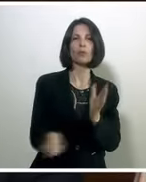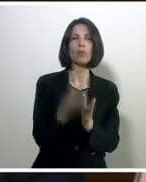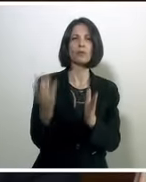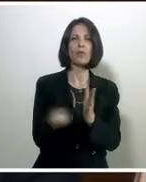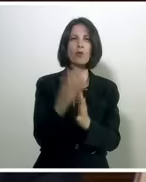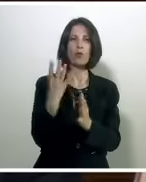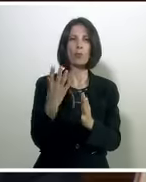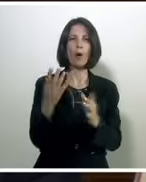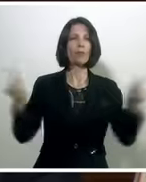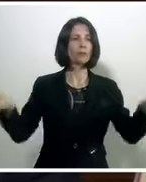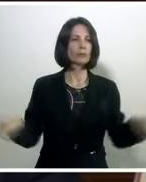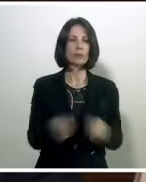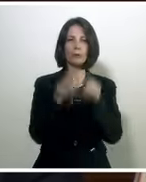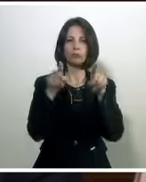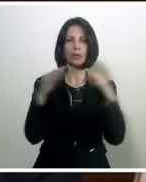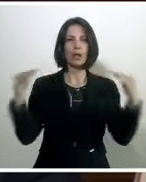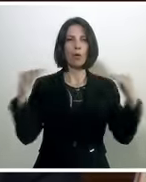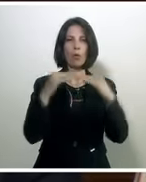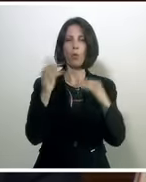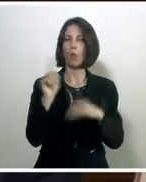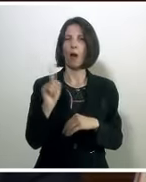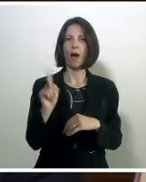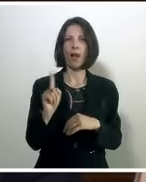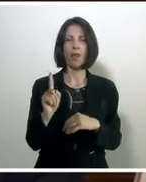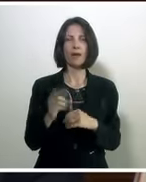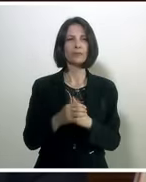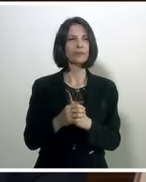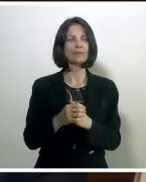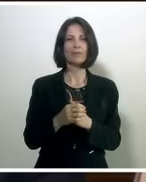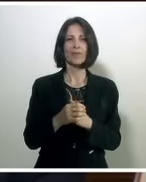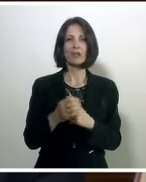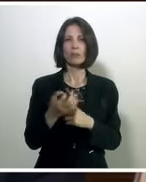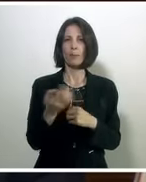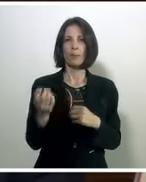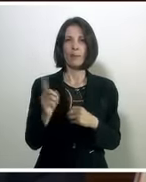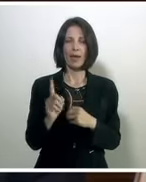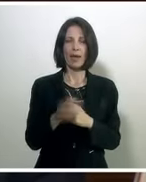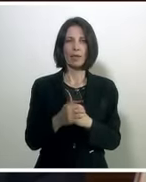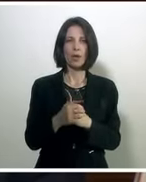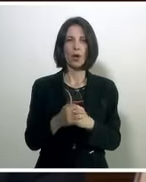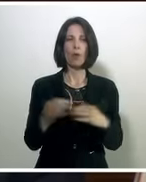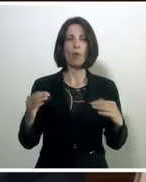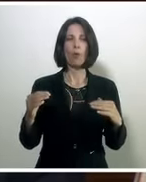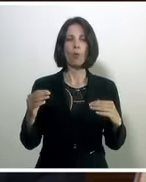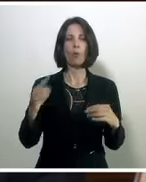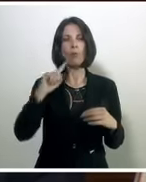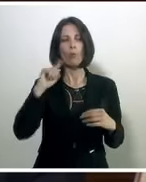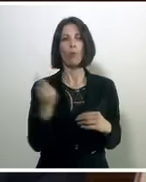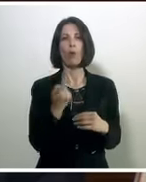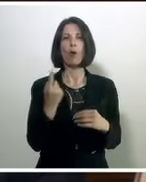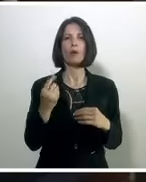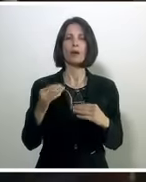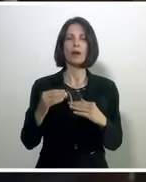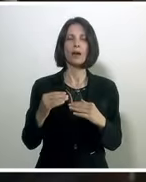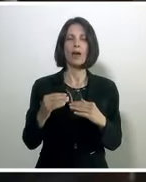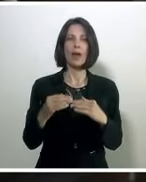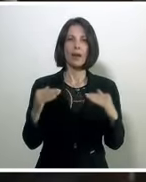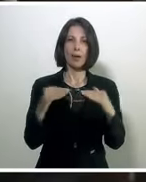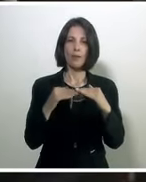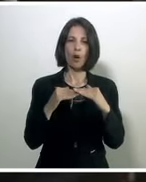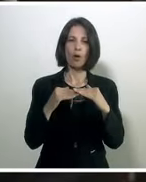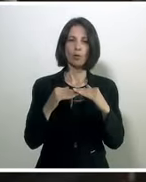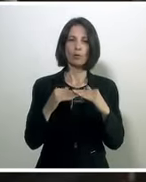in quelle parole l'attualità di una rivendicazione di un diverso rapporto tra economia e qualità della vita l'originalità e la